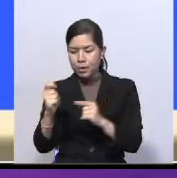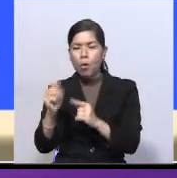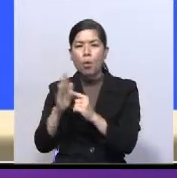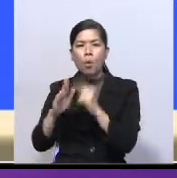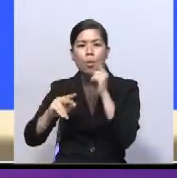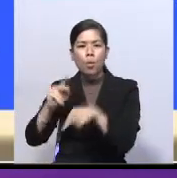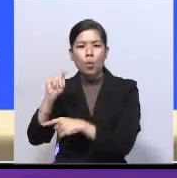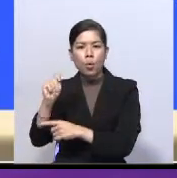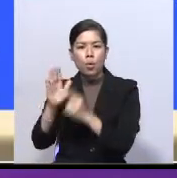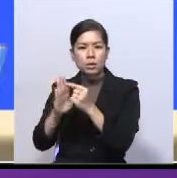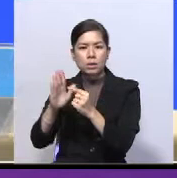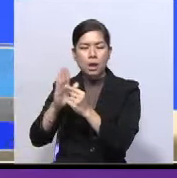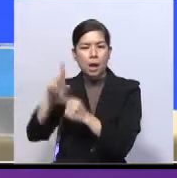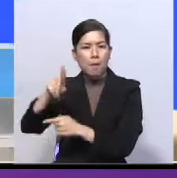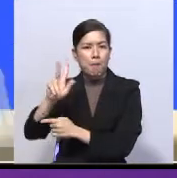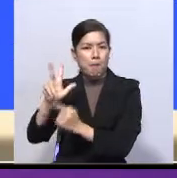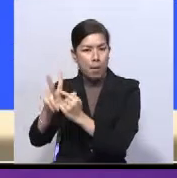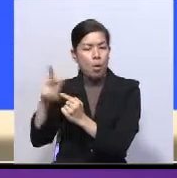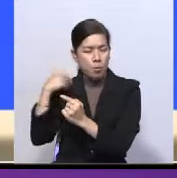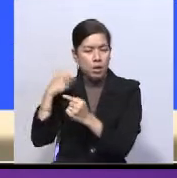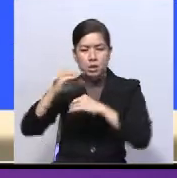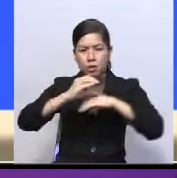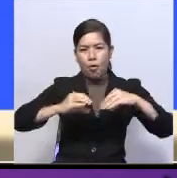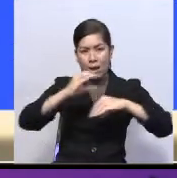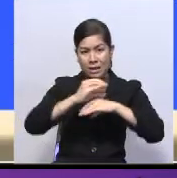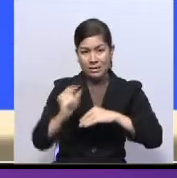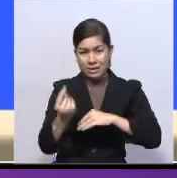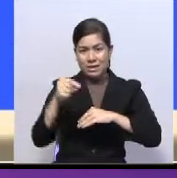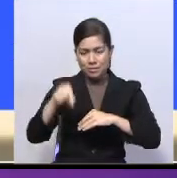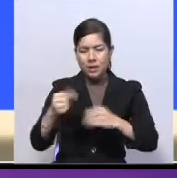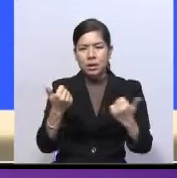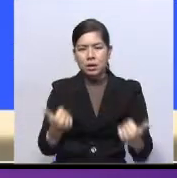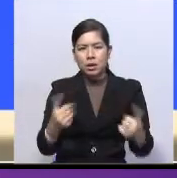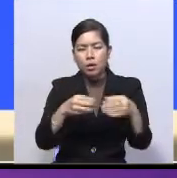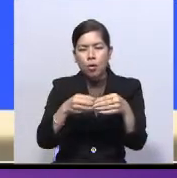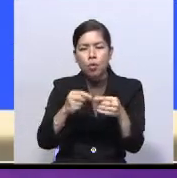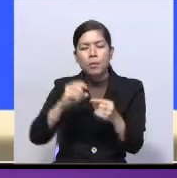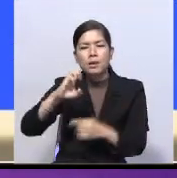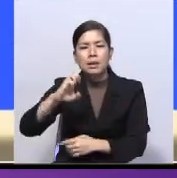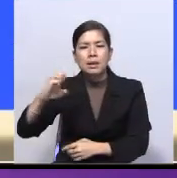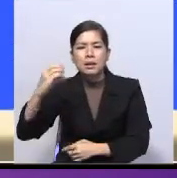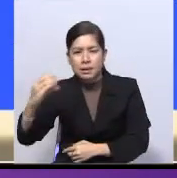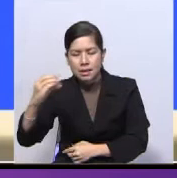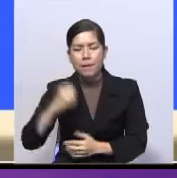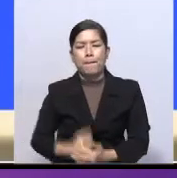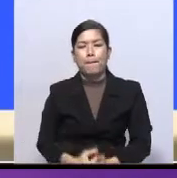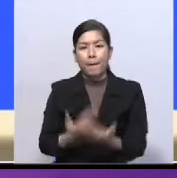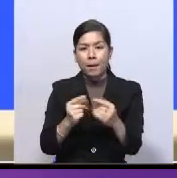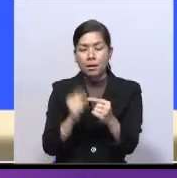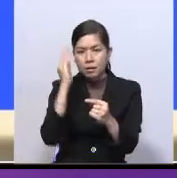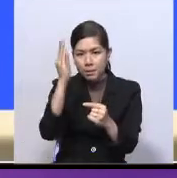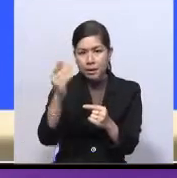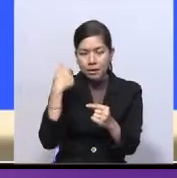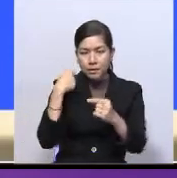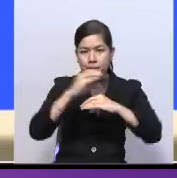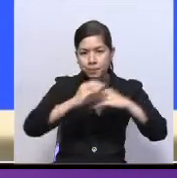ทุนอันนี้จะเป็นโครงการเมกะโปรเจกต์โครงแรกของ EEC ที่จะออกมา แล้วหลังจากนั้นทั้งปีครับเราจะมีโครงการต่างๆออก